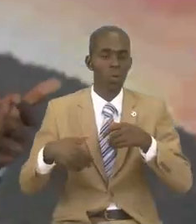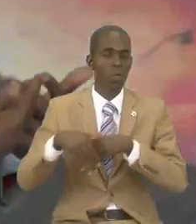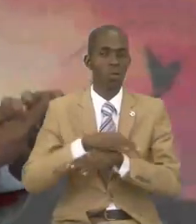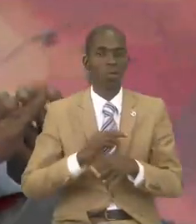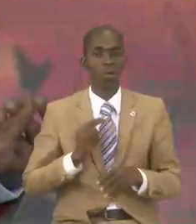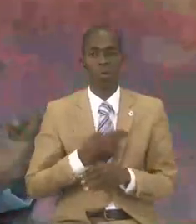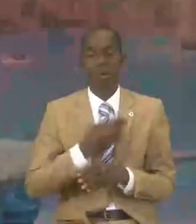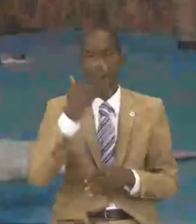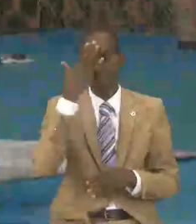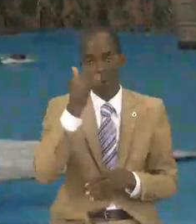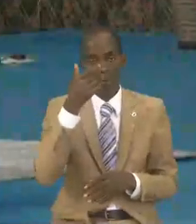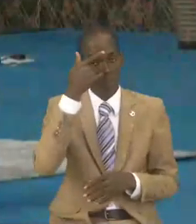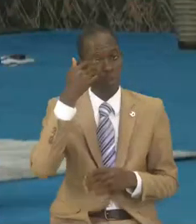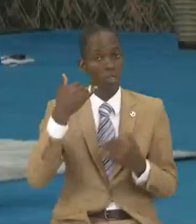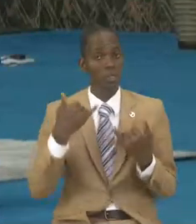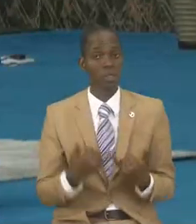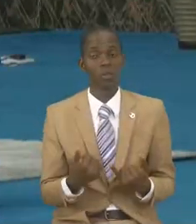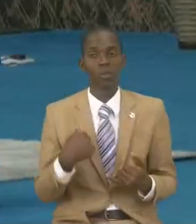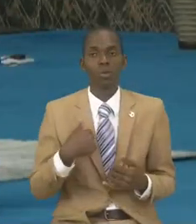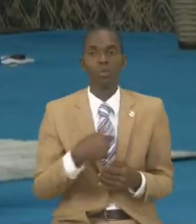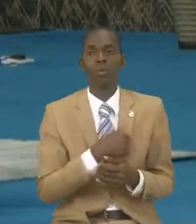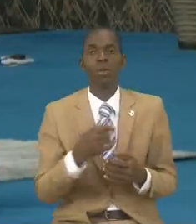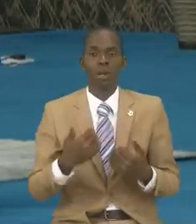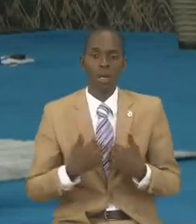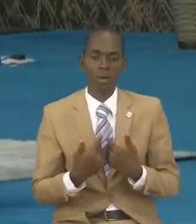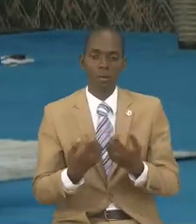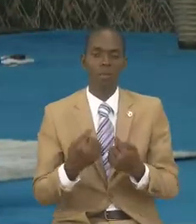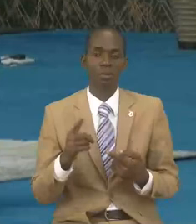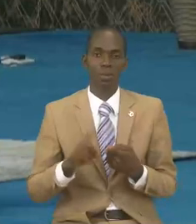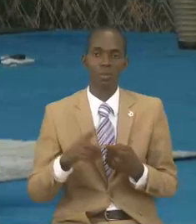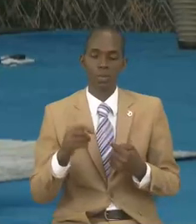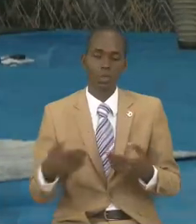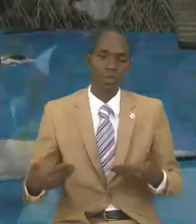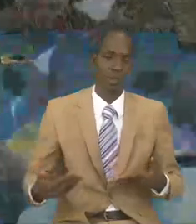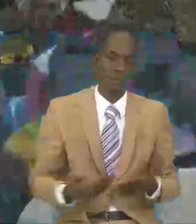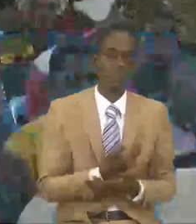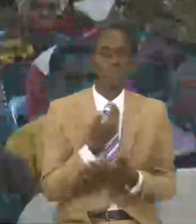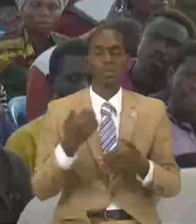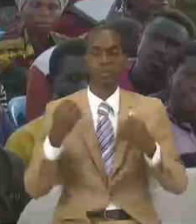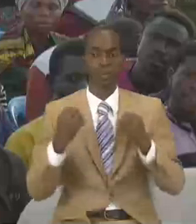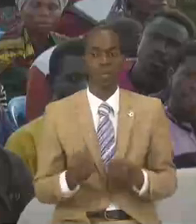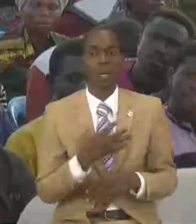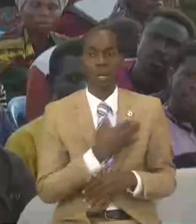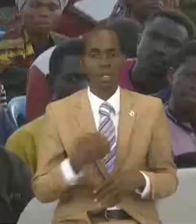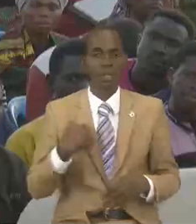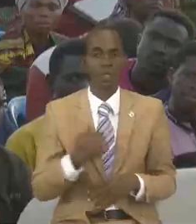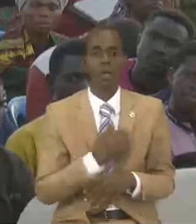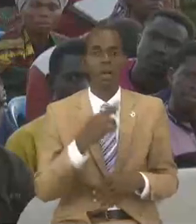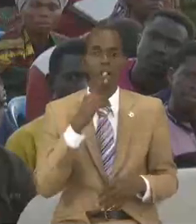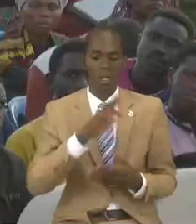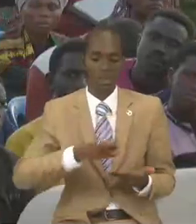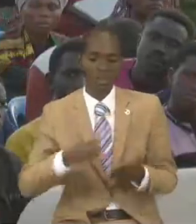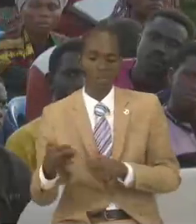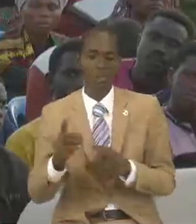nous. Parce que maintenant, nous venons dans une nouvelle dimension. Et nous sommes crucifiés